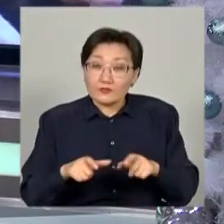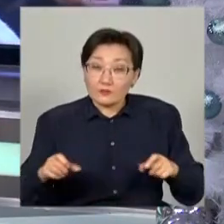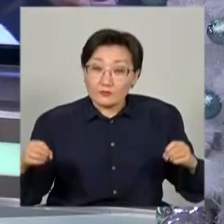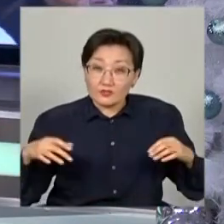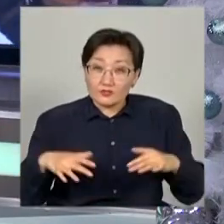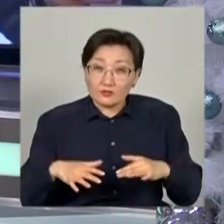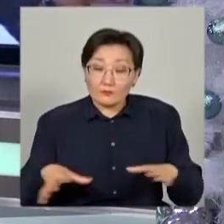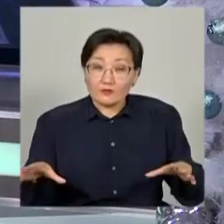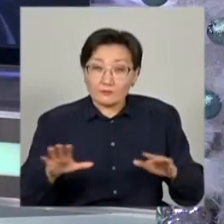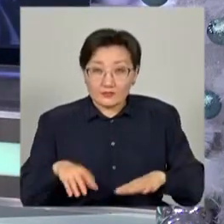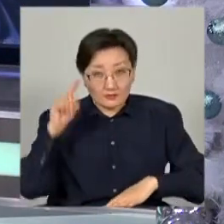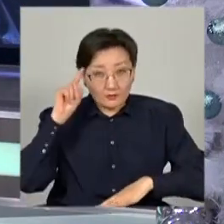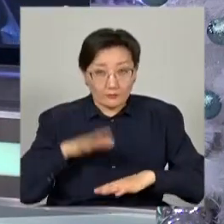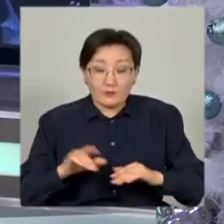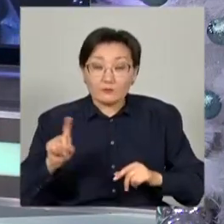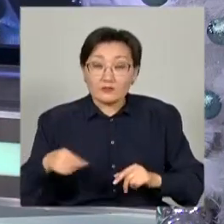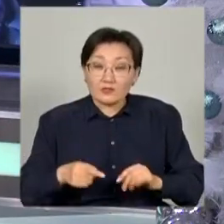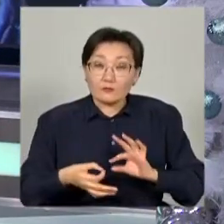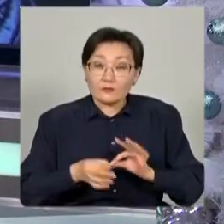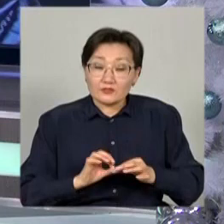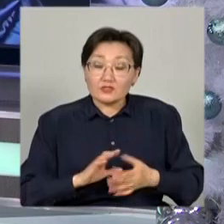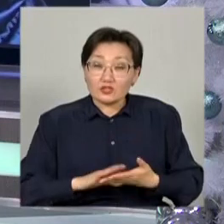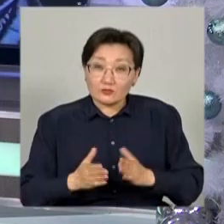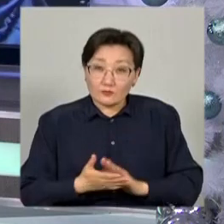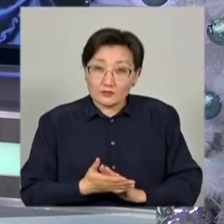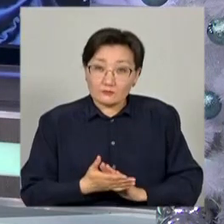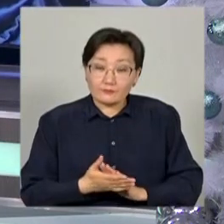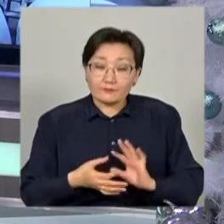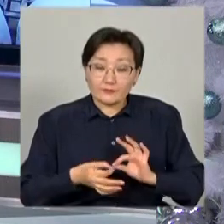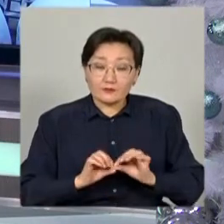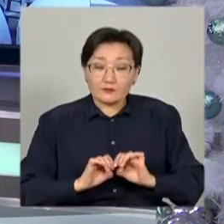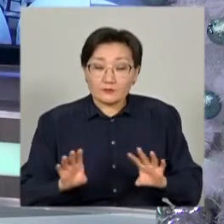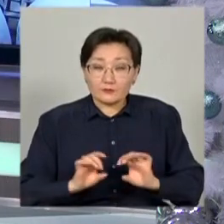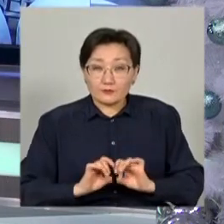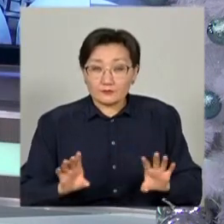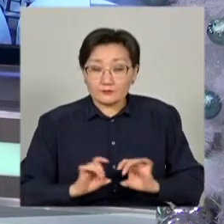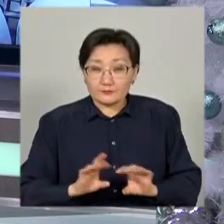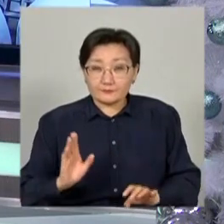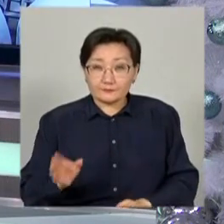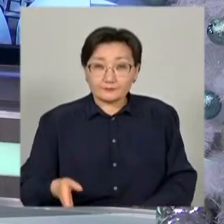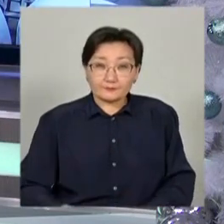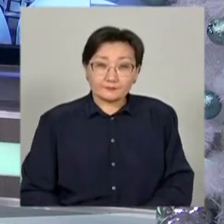пришли в местный акимат с требованиями разобраться в ситуации. Подробности в репортаже Максима Козлова.